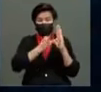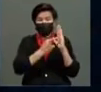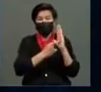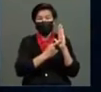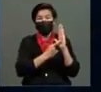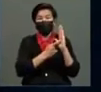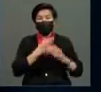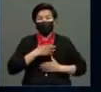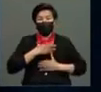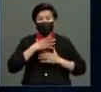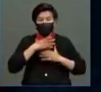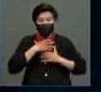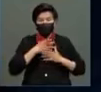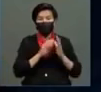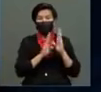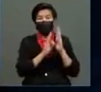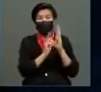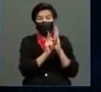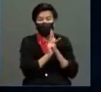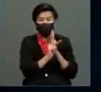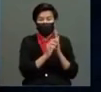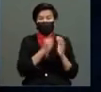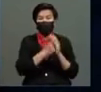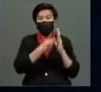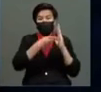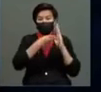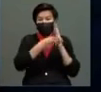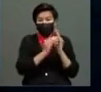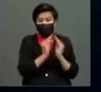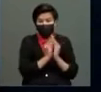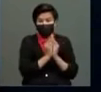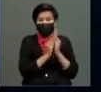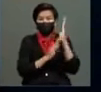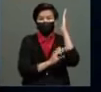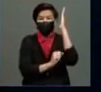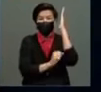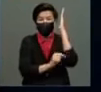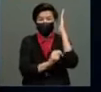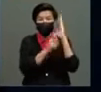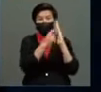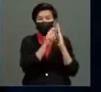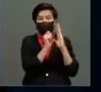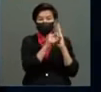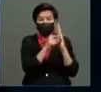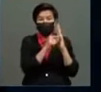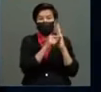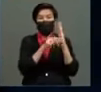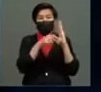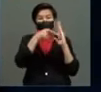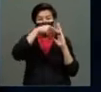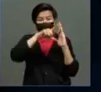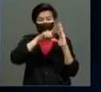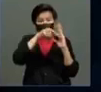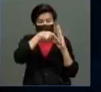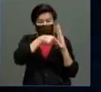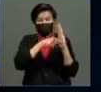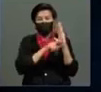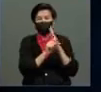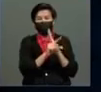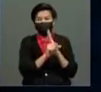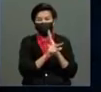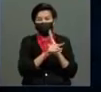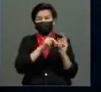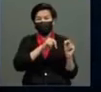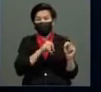บึงกาฬหนองบัวลำภูอุทัยธานีสตูลพัทลุงลำพูนศรีสะเกษนครพนมตราดสกลน